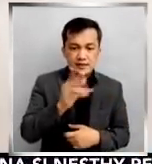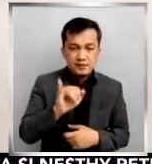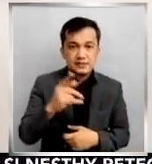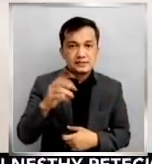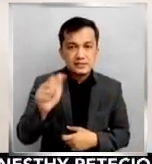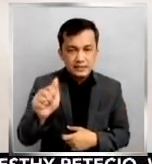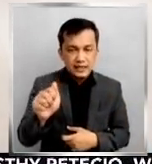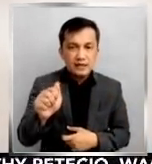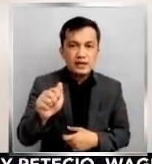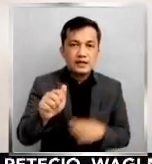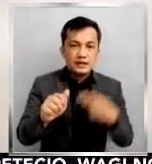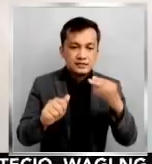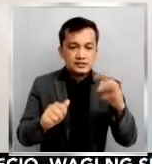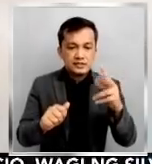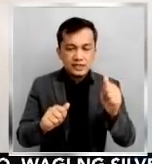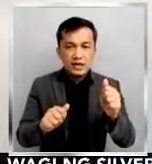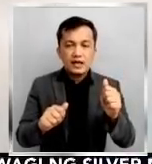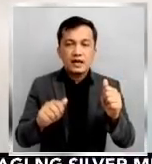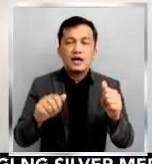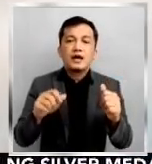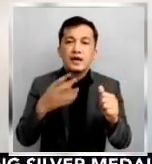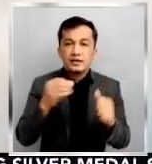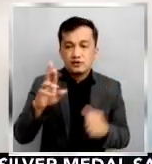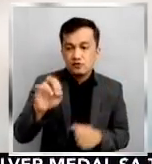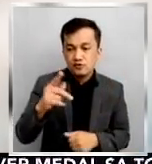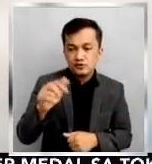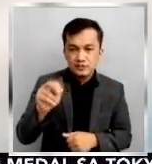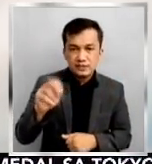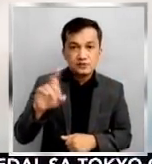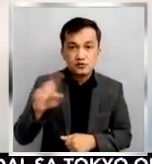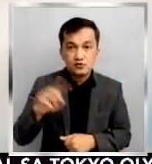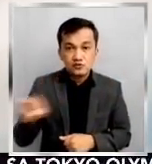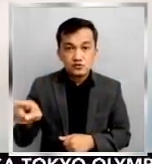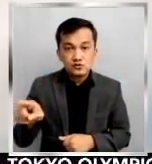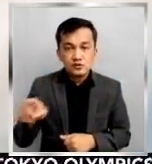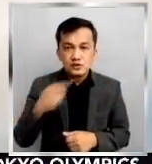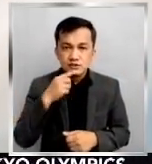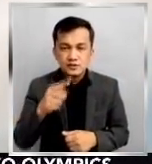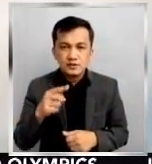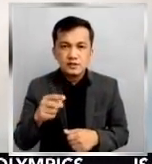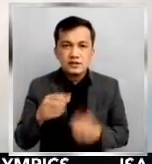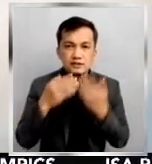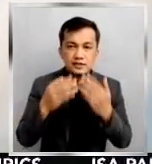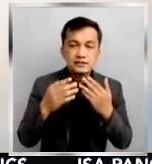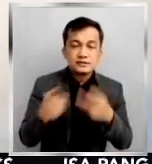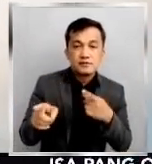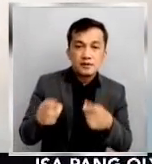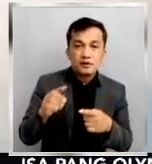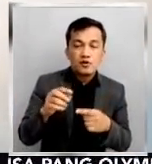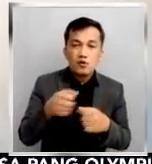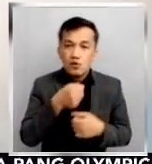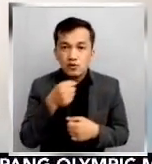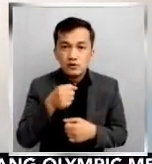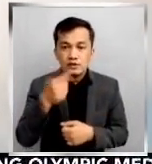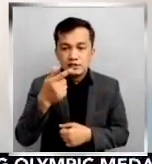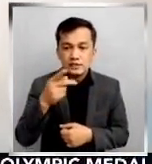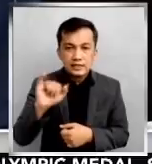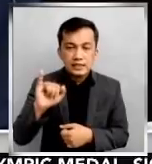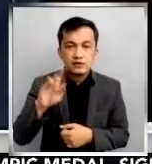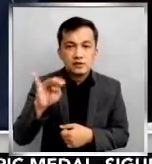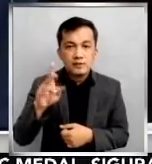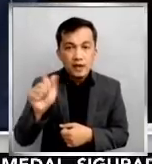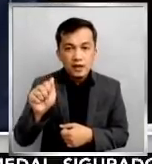at Trojan Cruz. Ayon naman kay Taste Buddies host Gil Cuerva, "Let us all be gracious in